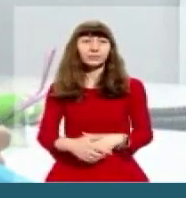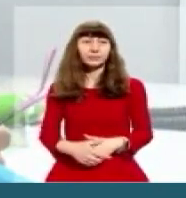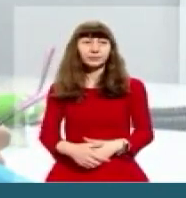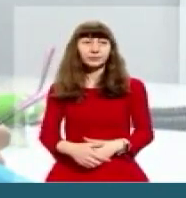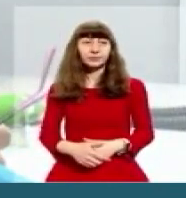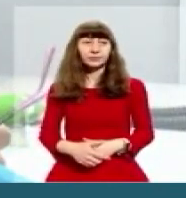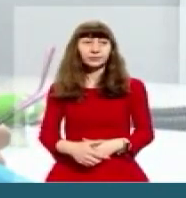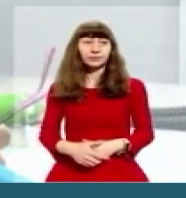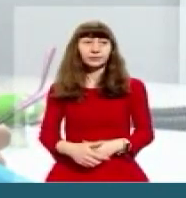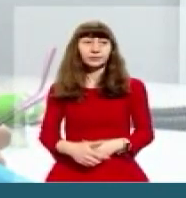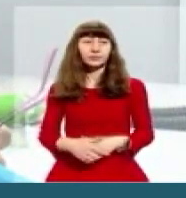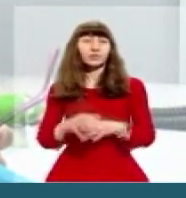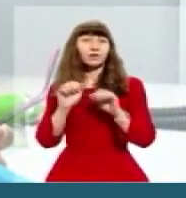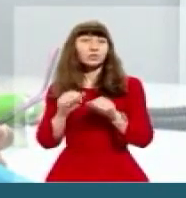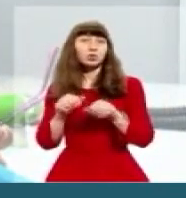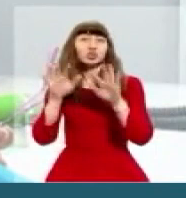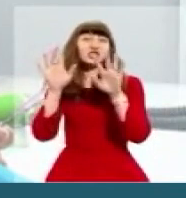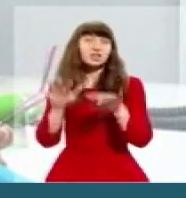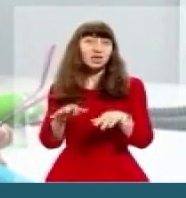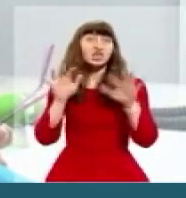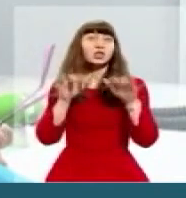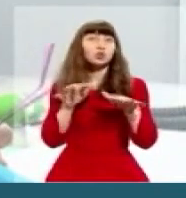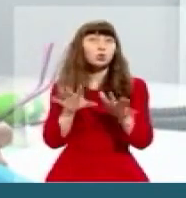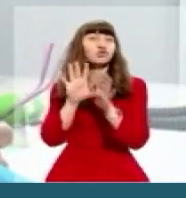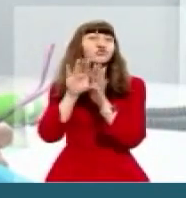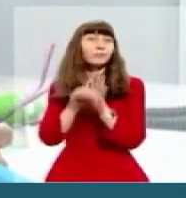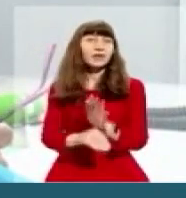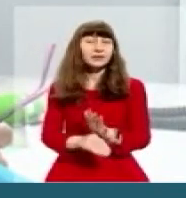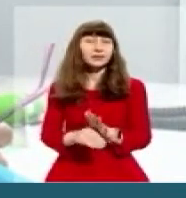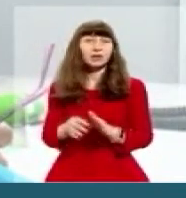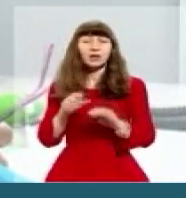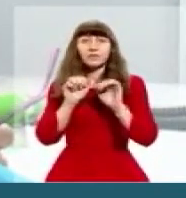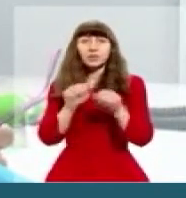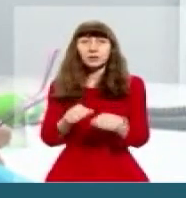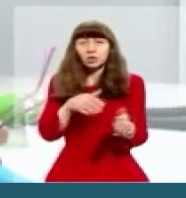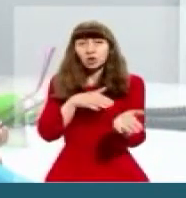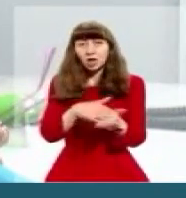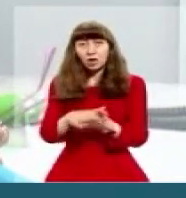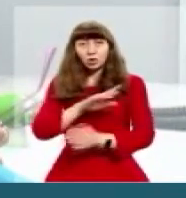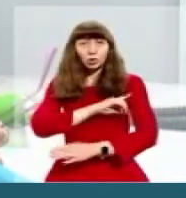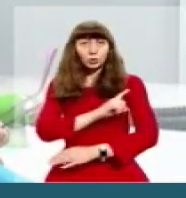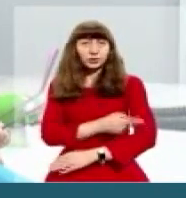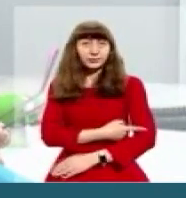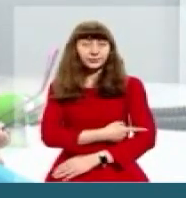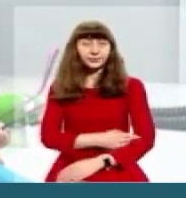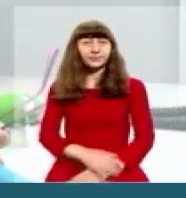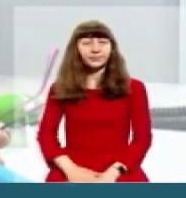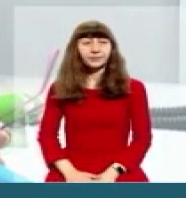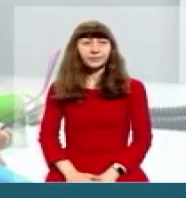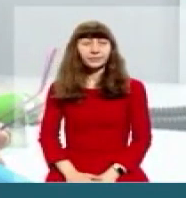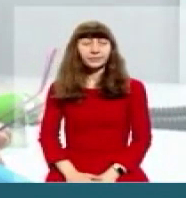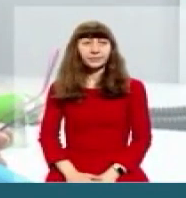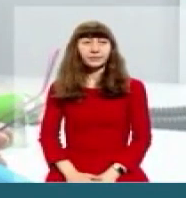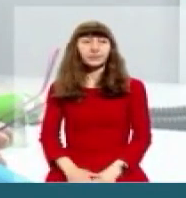характера. Возможно, снег с дождем, поэтому вероятность гололедных явлений.